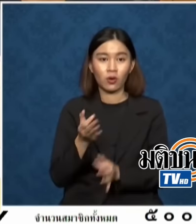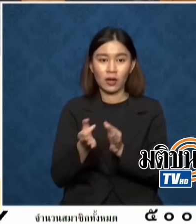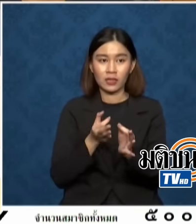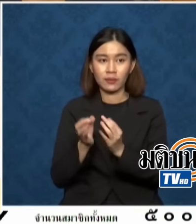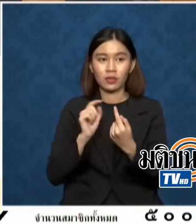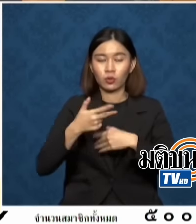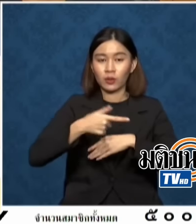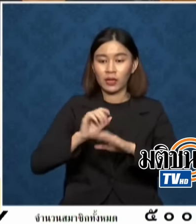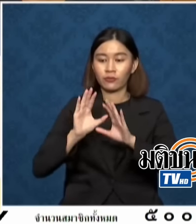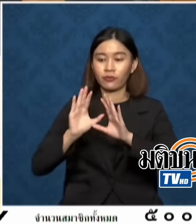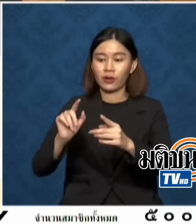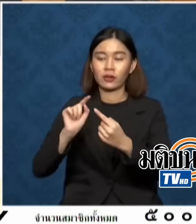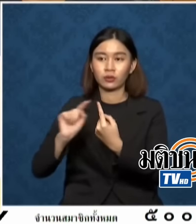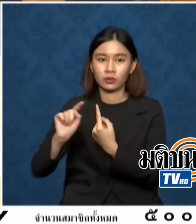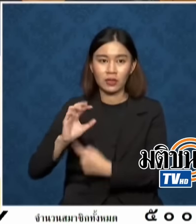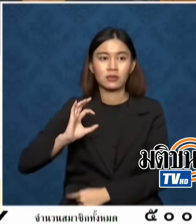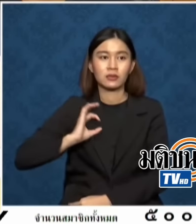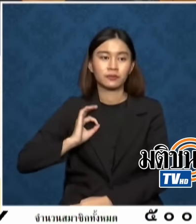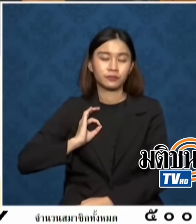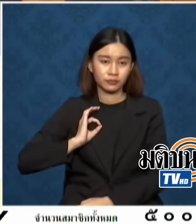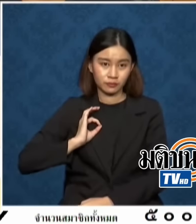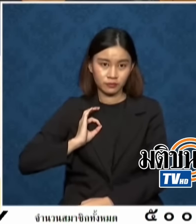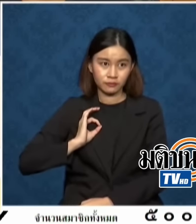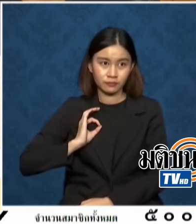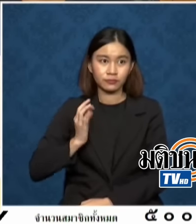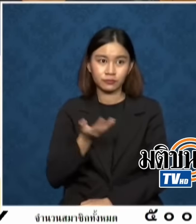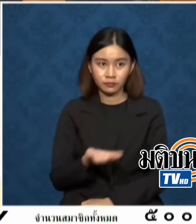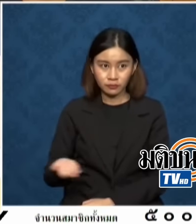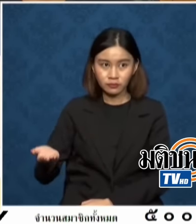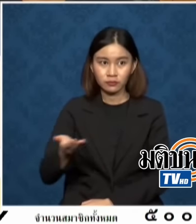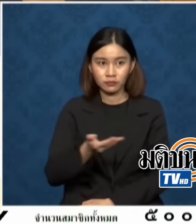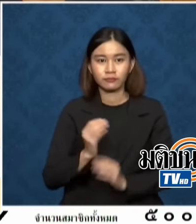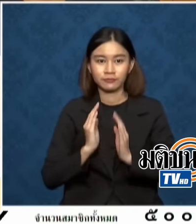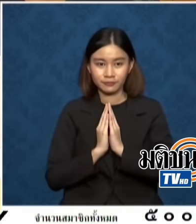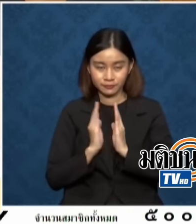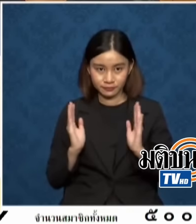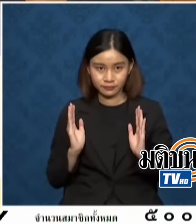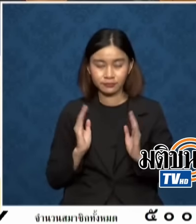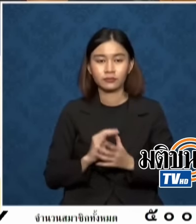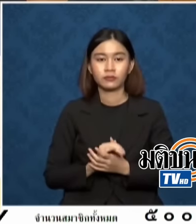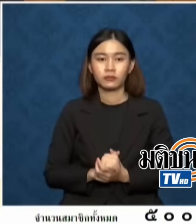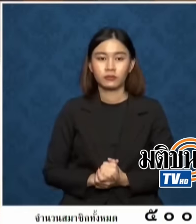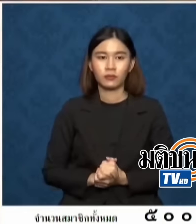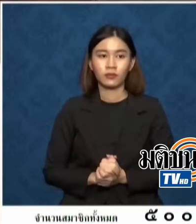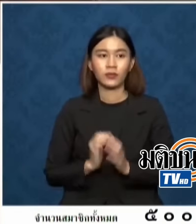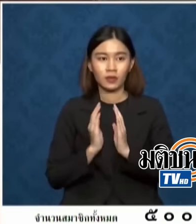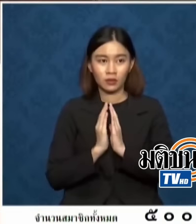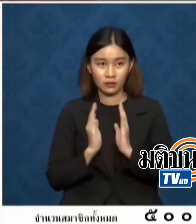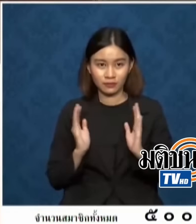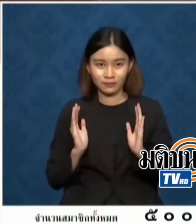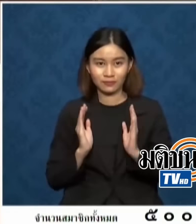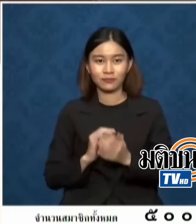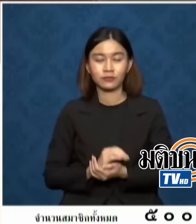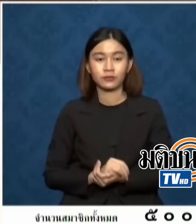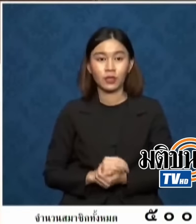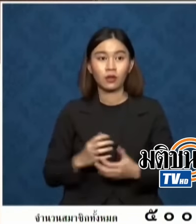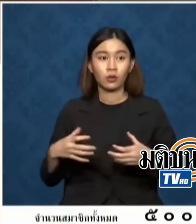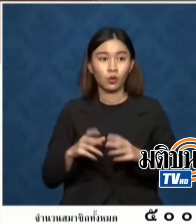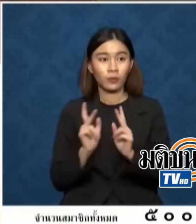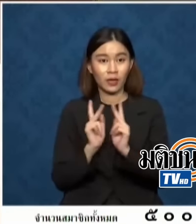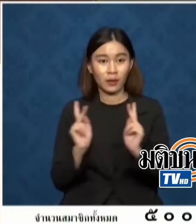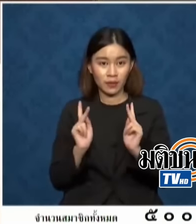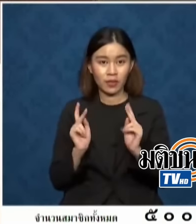ท่านประธานผ่านไปยังท่านสมาชิกผู้ทรงเกียรติทุกท่านครับขอบพระคุณครับ ครับขอบคุณครับท่านกรรมธิการ